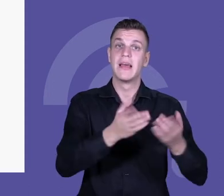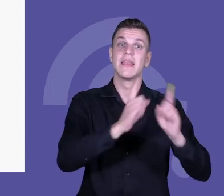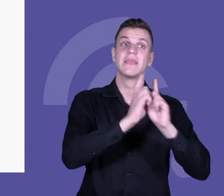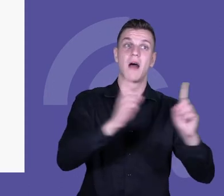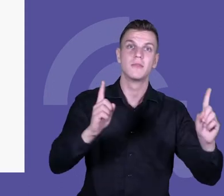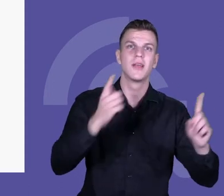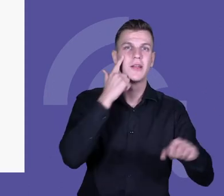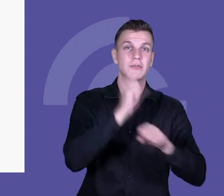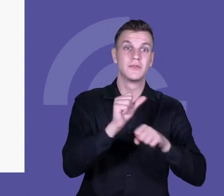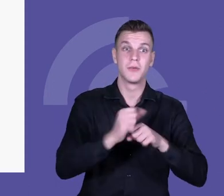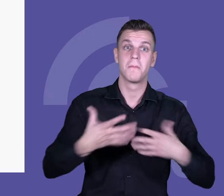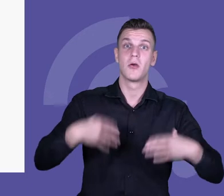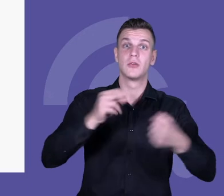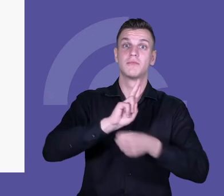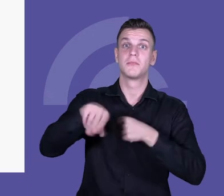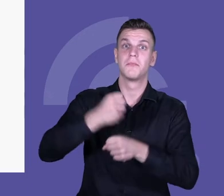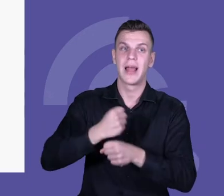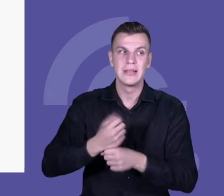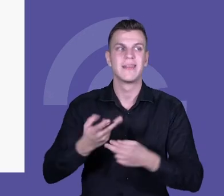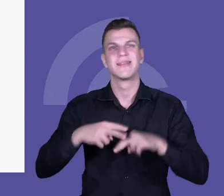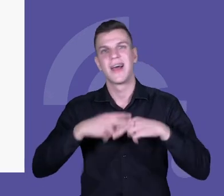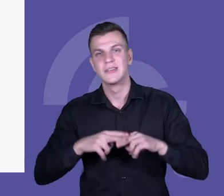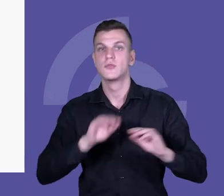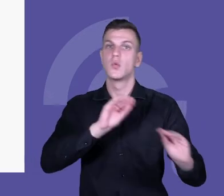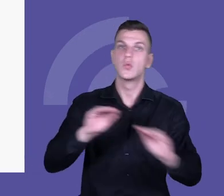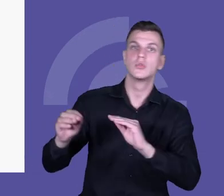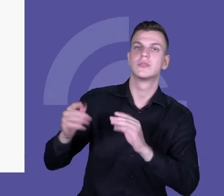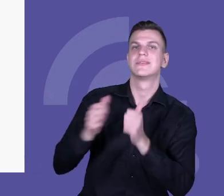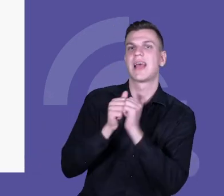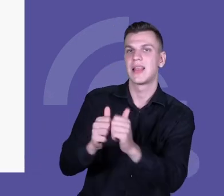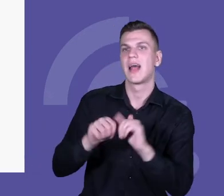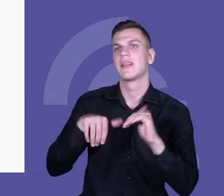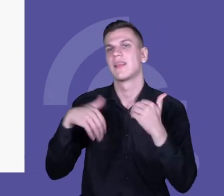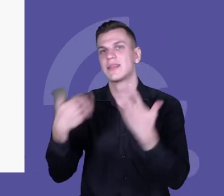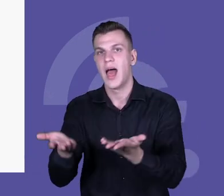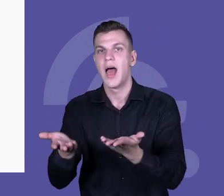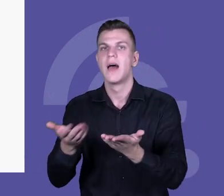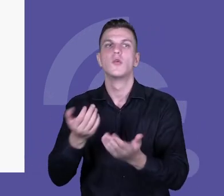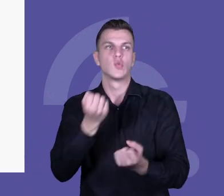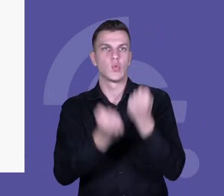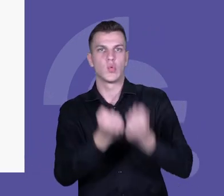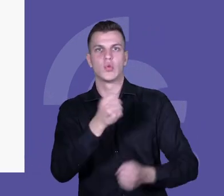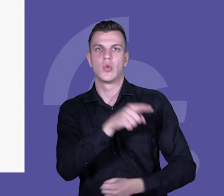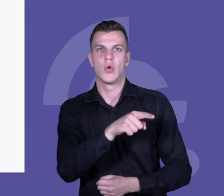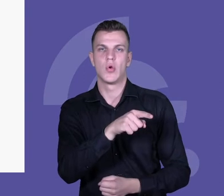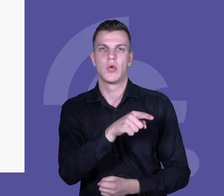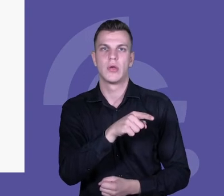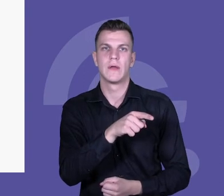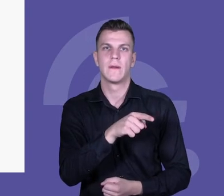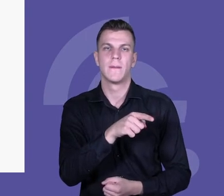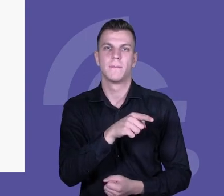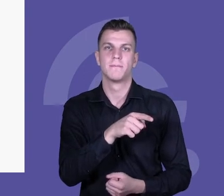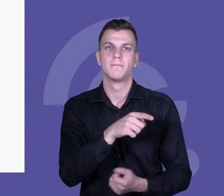pracy, trudno jest tworzyć narzędzia edukacyjne, trudno jest tworzyć zadania edukacyjne, które angażują na wysokim